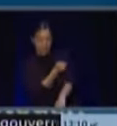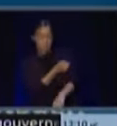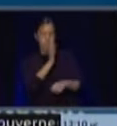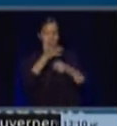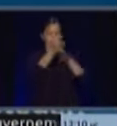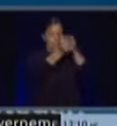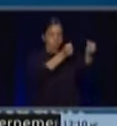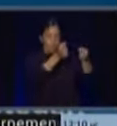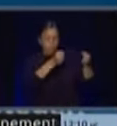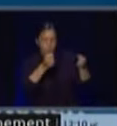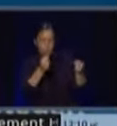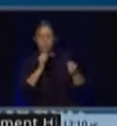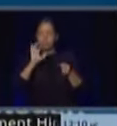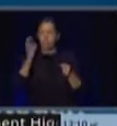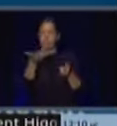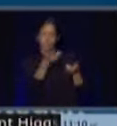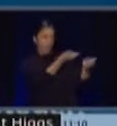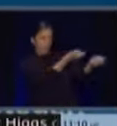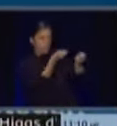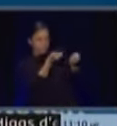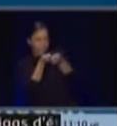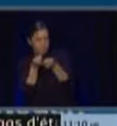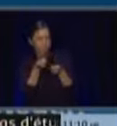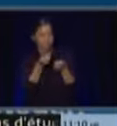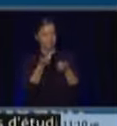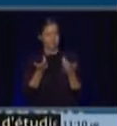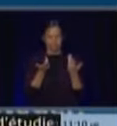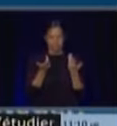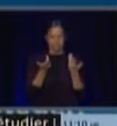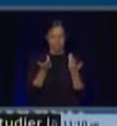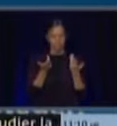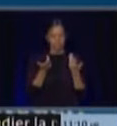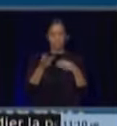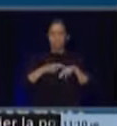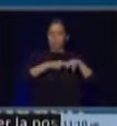d'infirmières dans le réseau public? Est-ce qu'il faut payer plus?